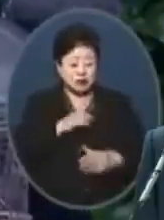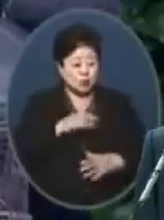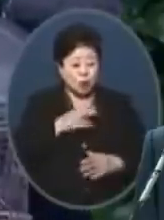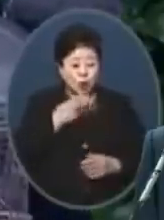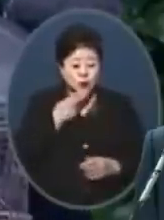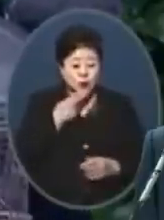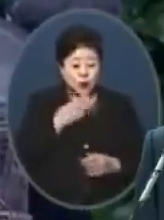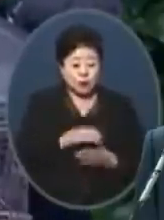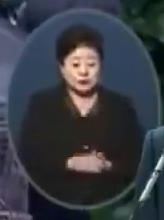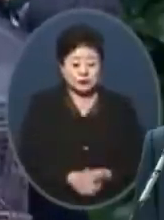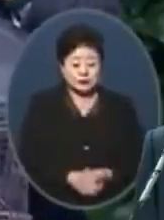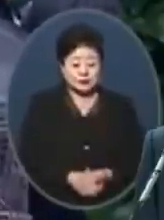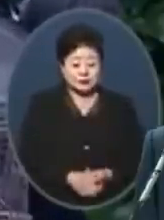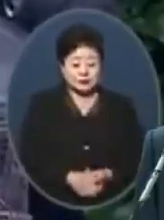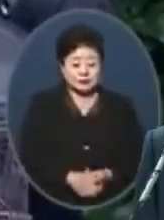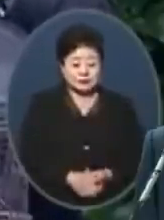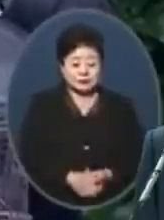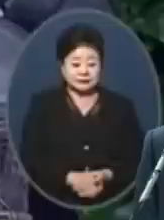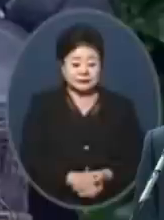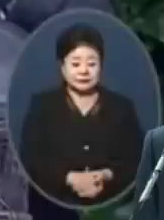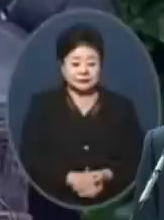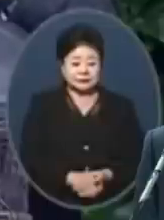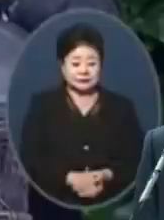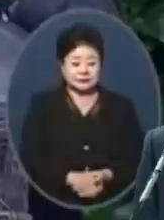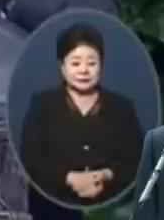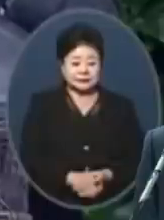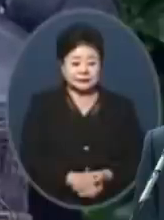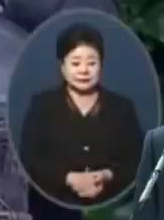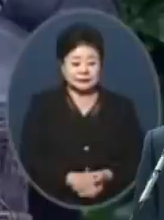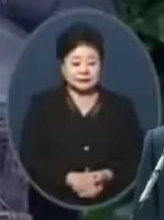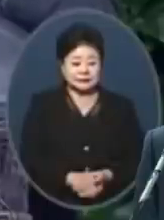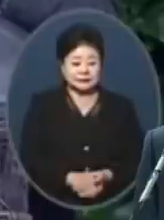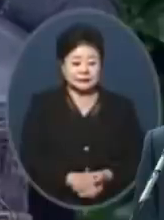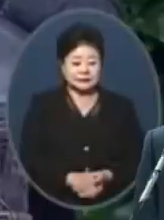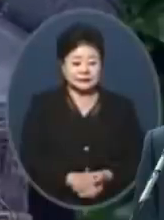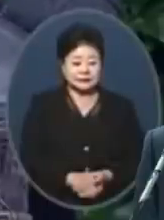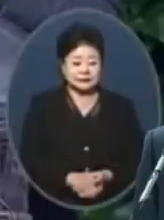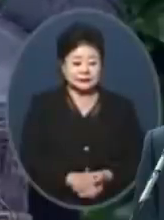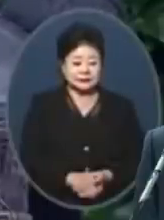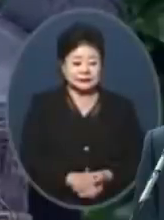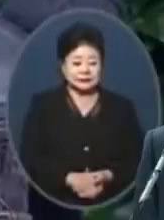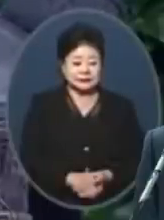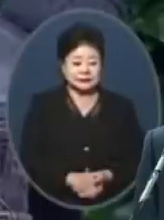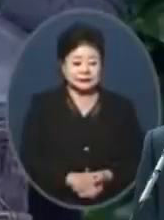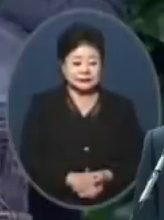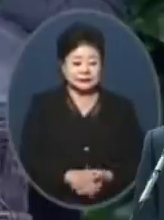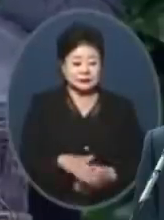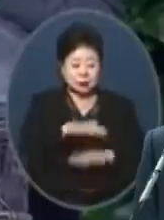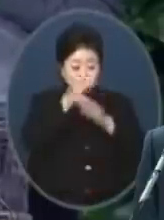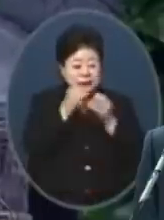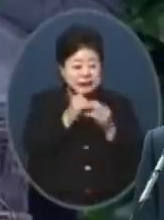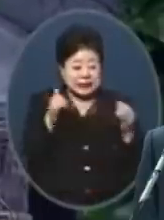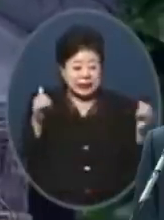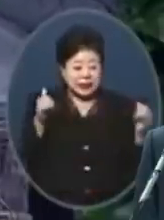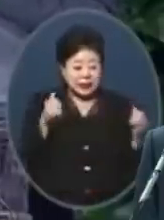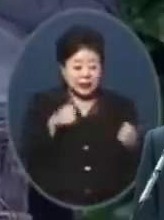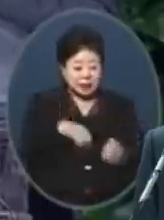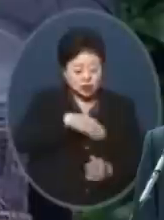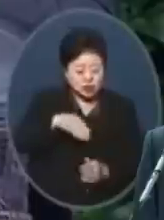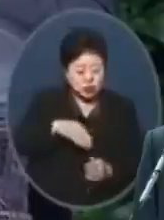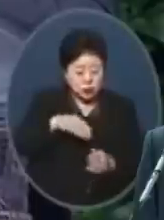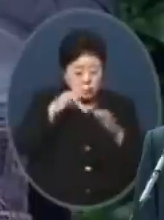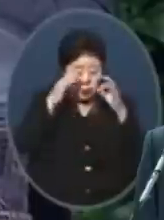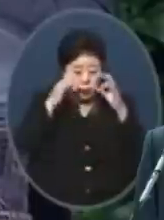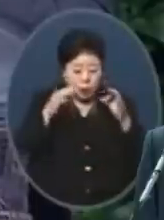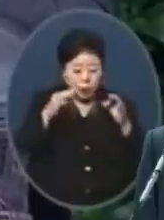떨지 않았습니다. So all the people were trembling with fear, but not Moses. 모든 다른 사람들은 주의 환경을